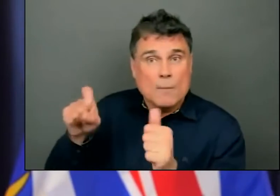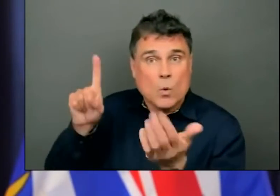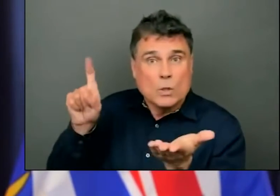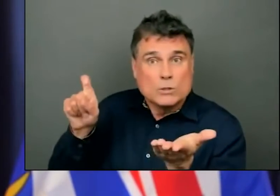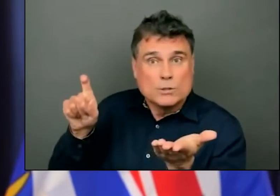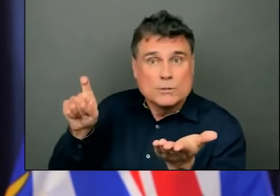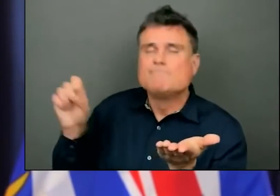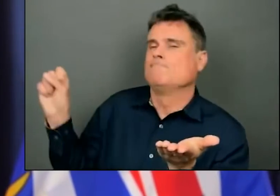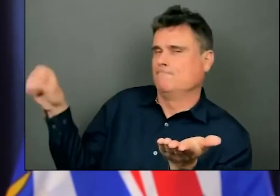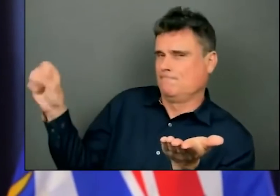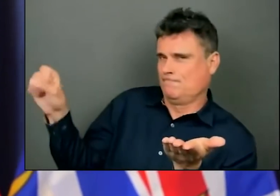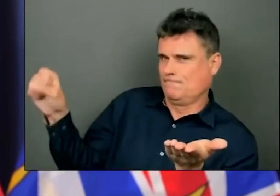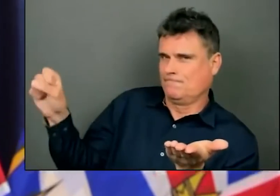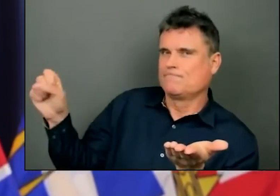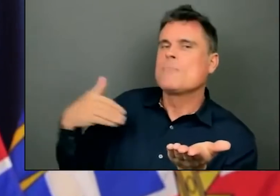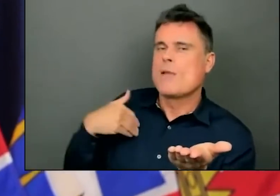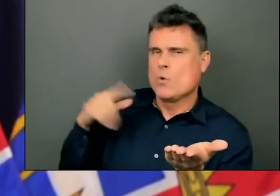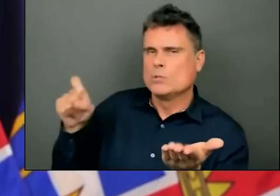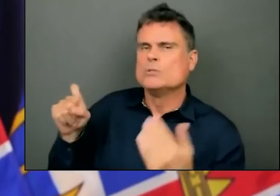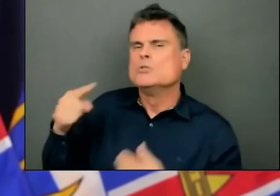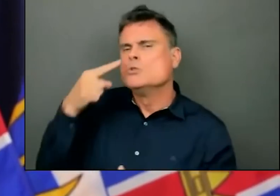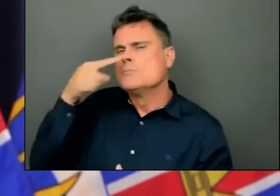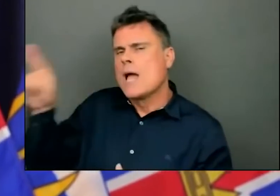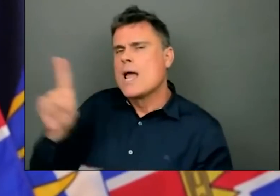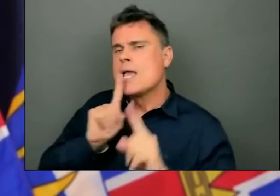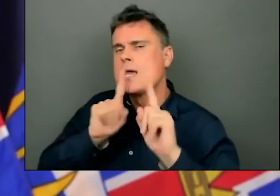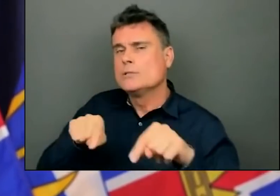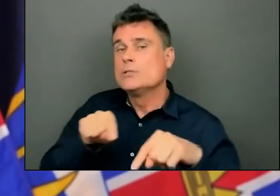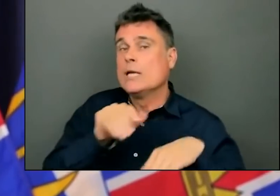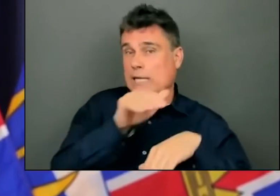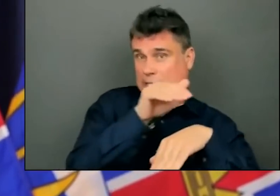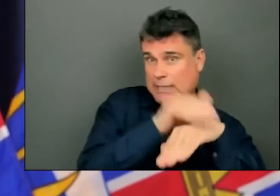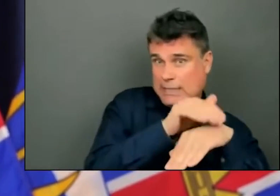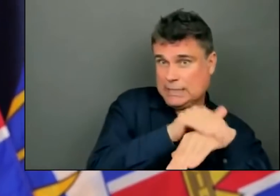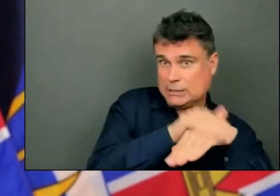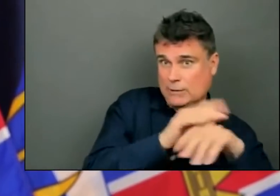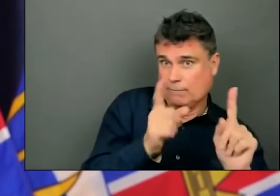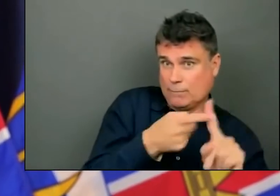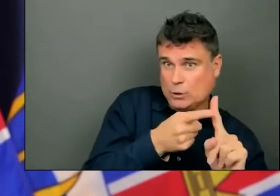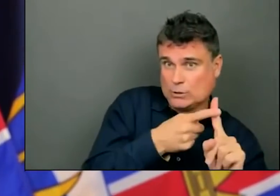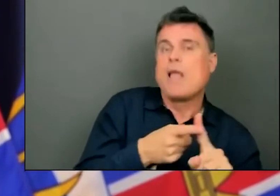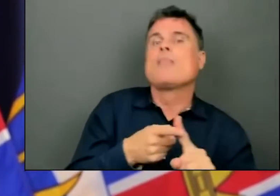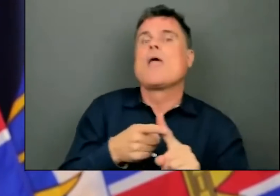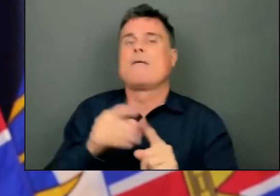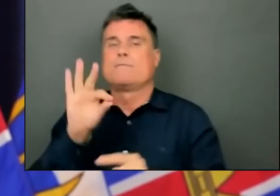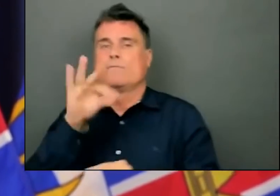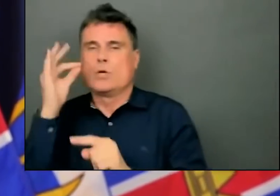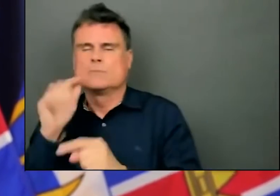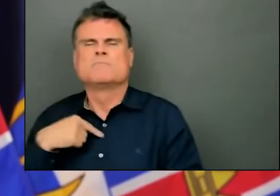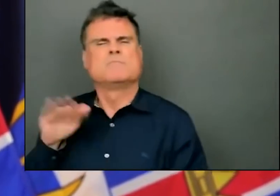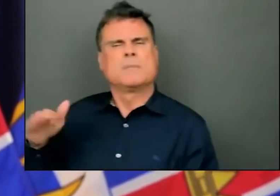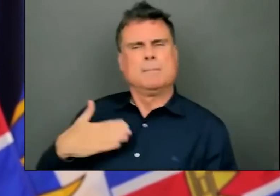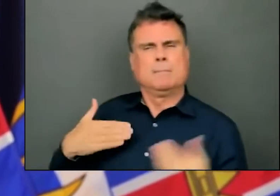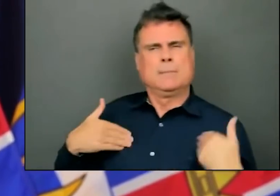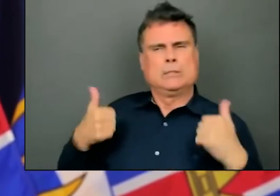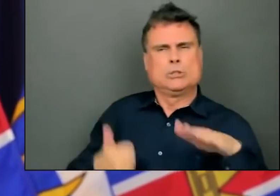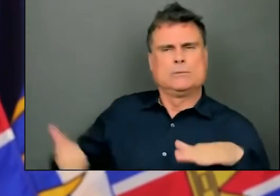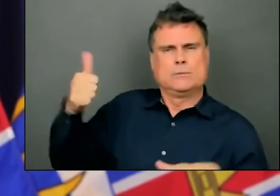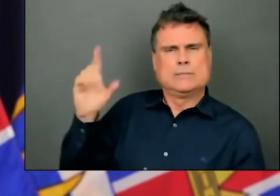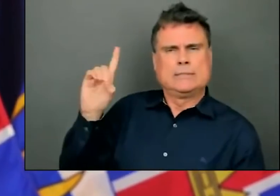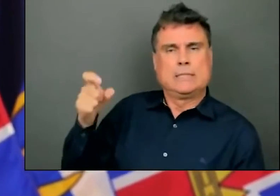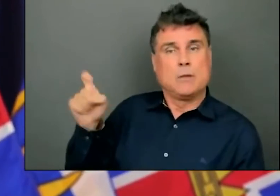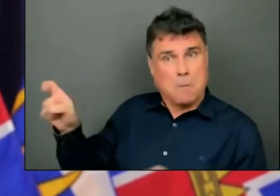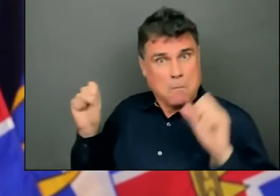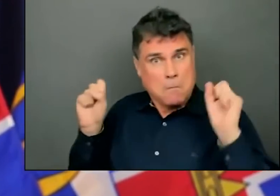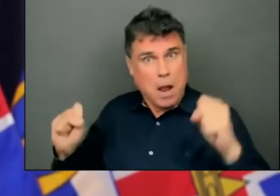Yes, I do, and English and French again, if you could please. Minister Dix, is there anything the province could have done differently than to try and increase those